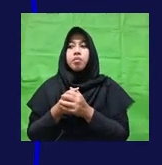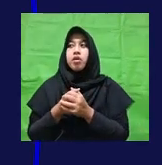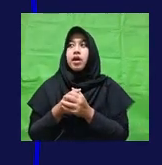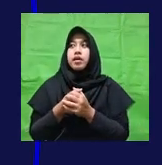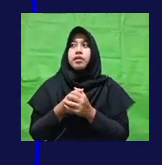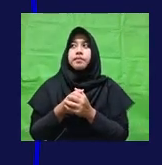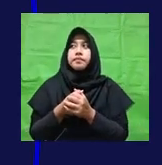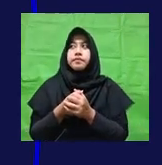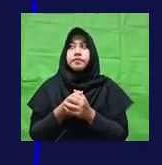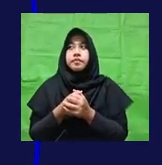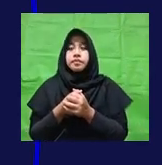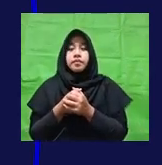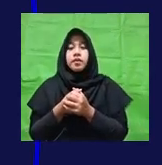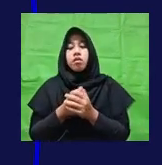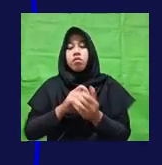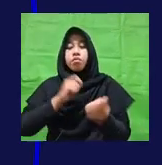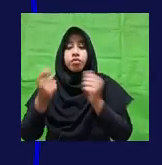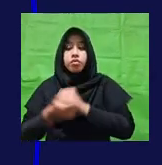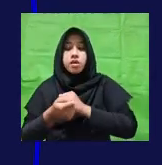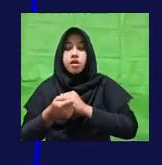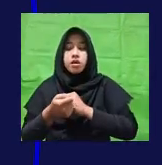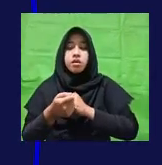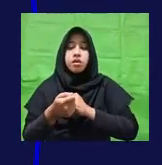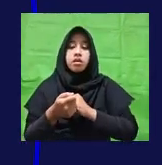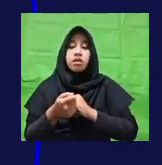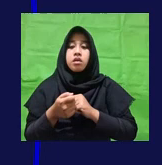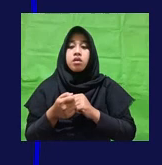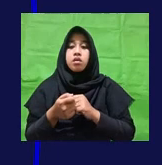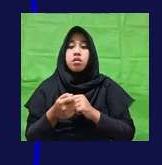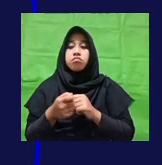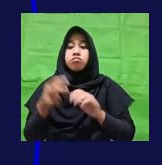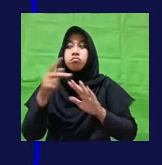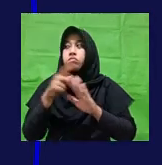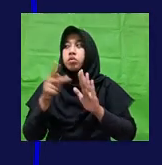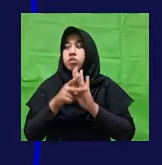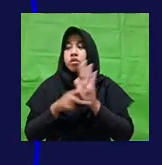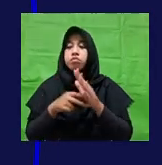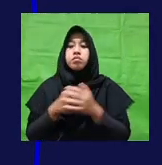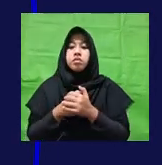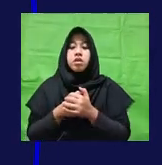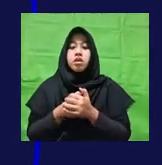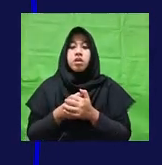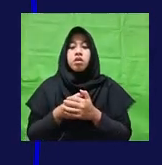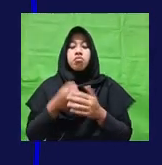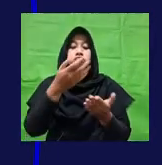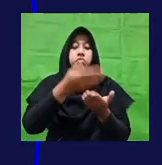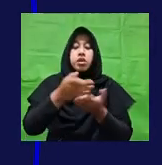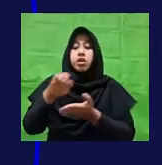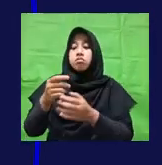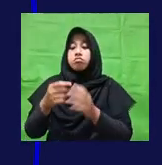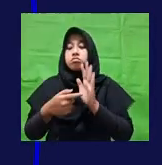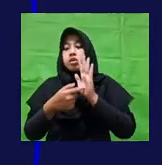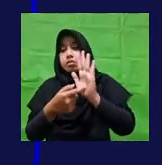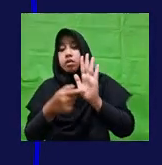perubahan dalam menyikapi program ini. Nah, ini bagan yang saya tampilkan di slide, itu bisa